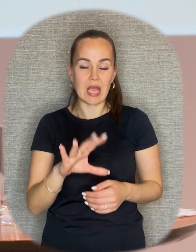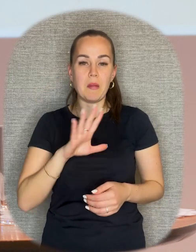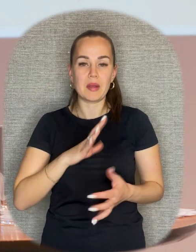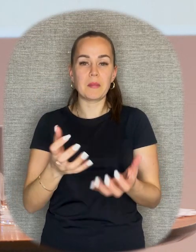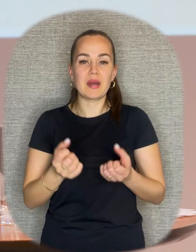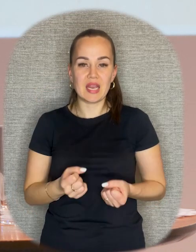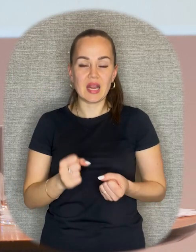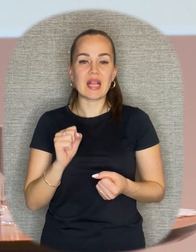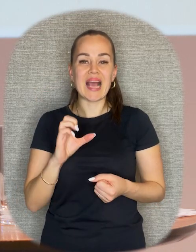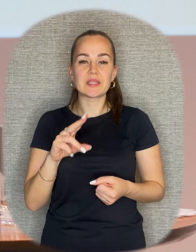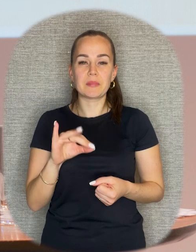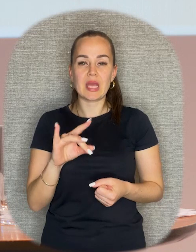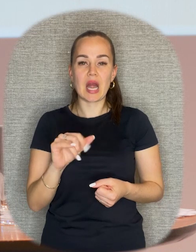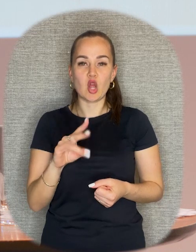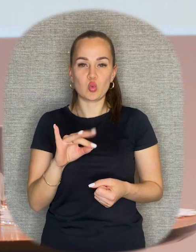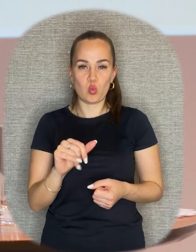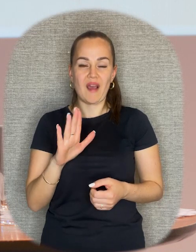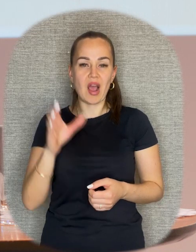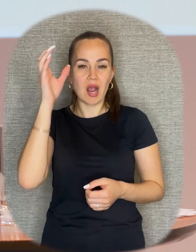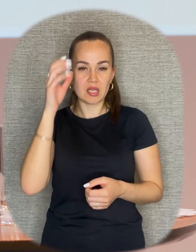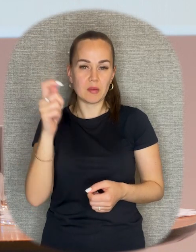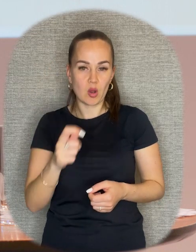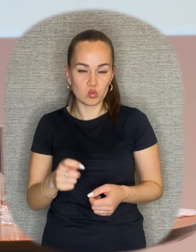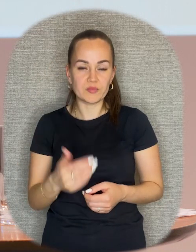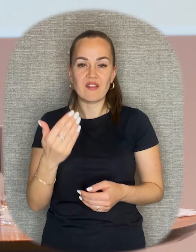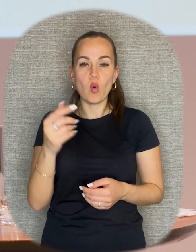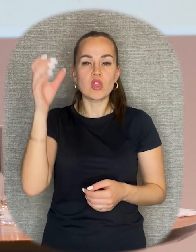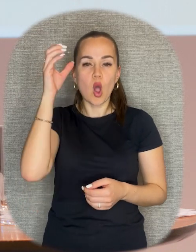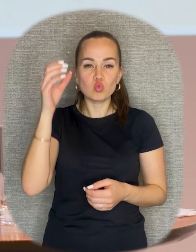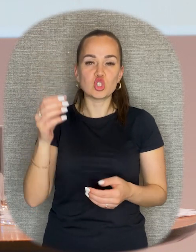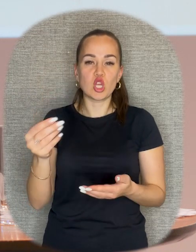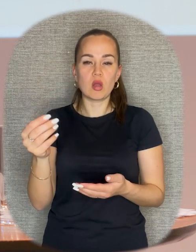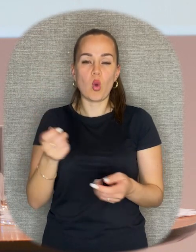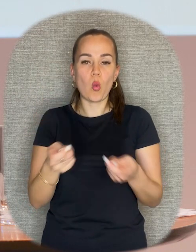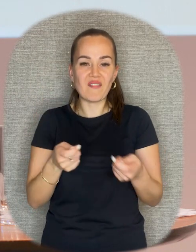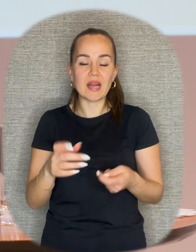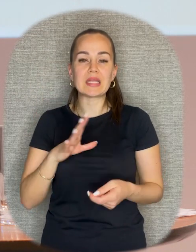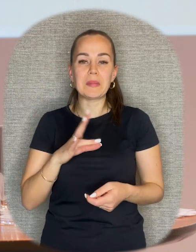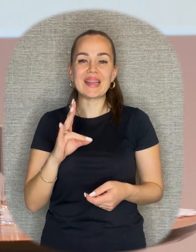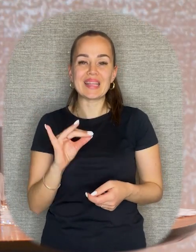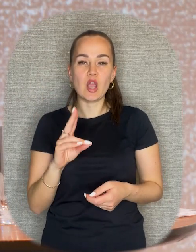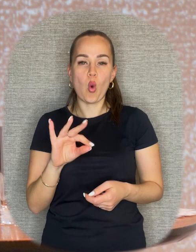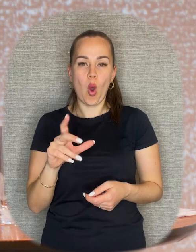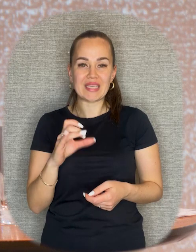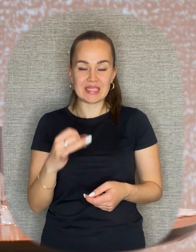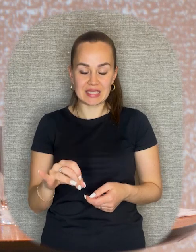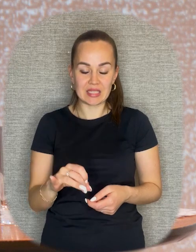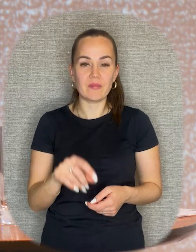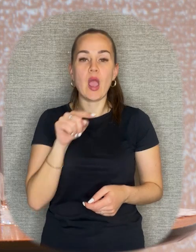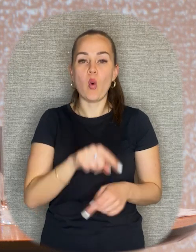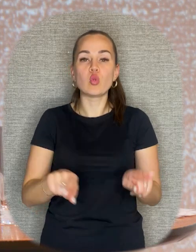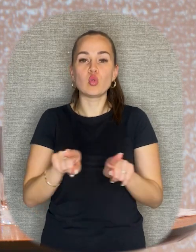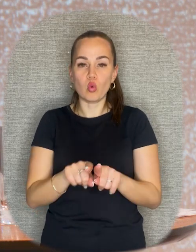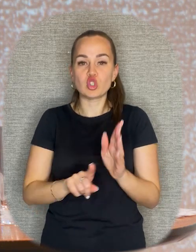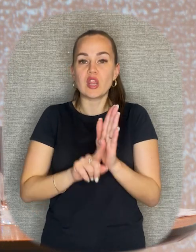победы в соро ПМ году по окончании уб Моисей вар был принят в аспирантуру академии художеств